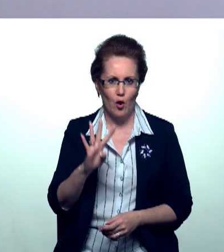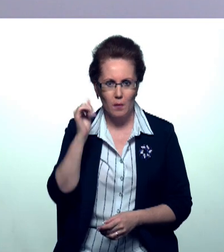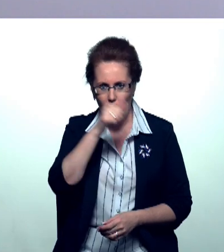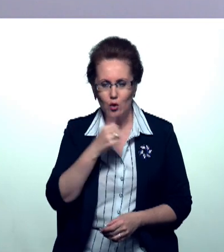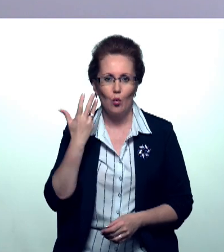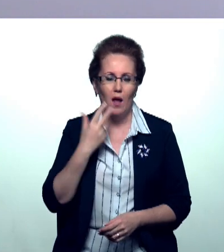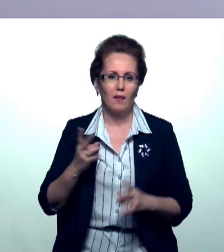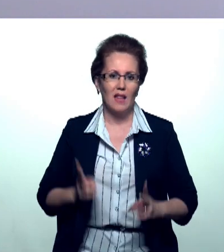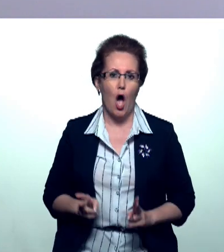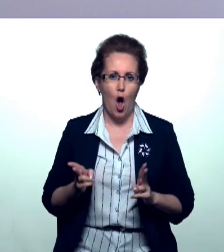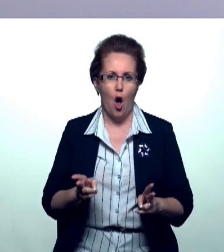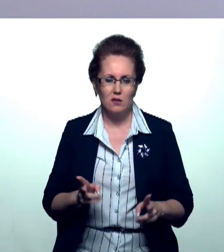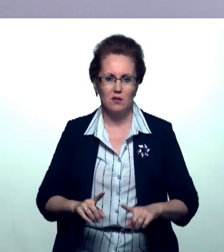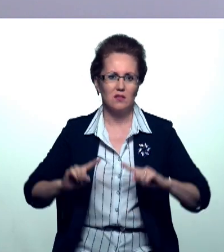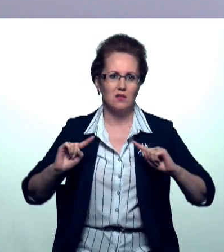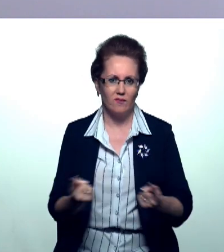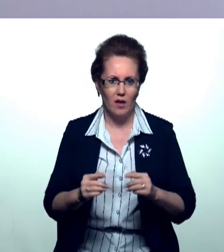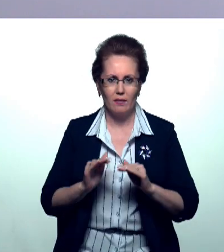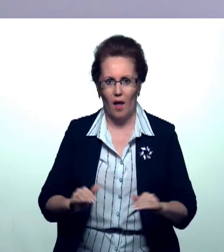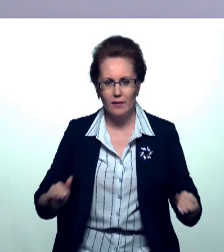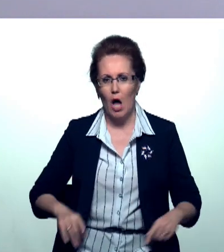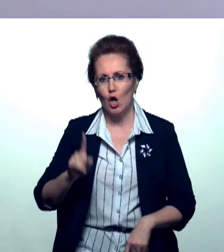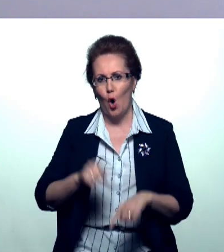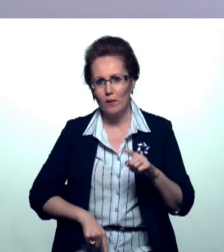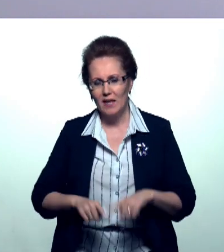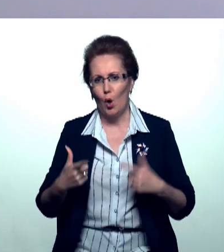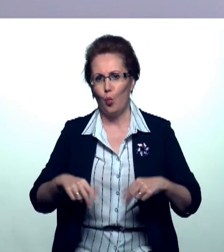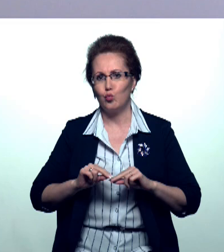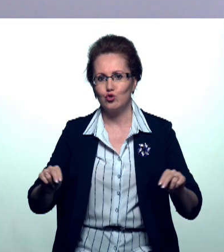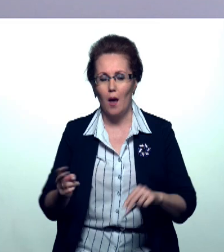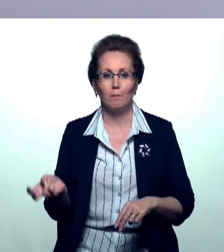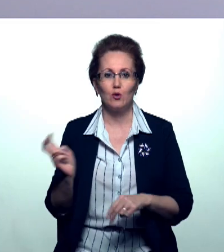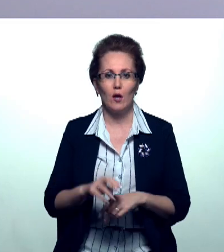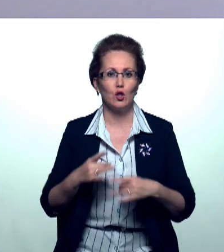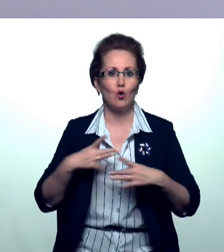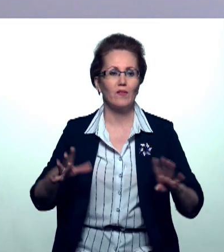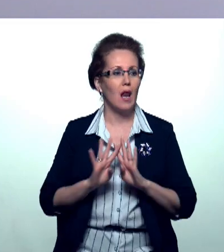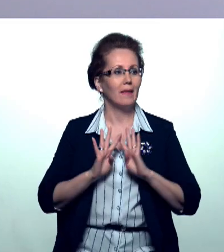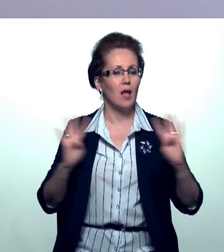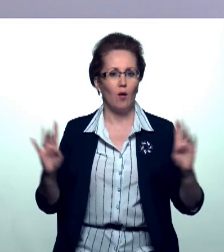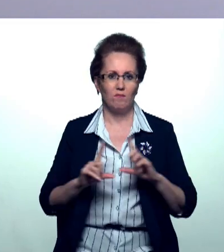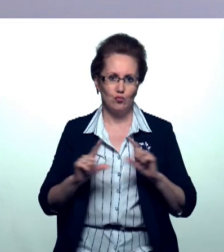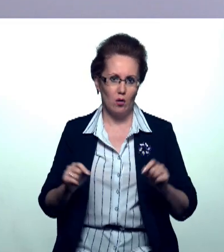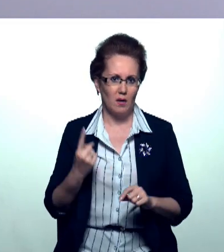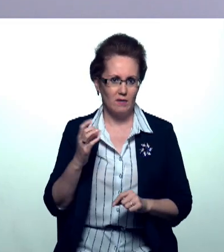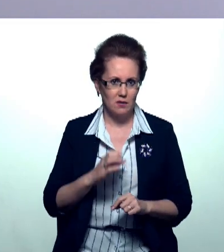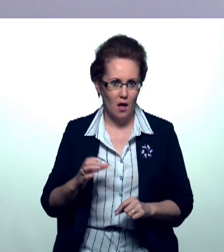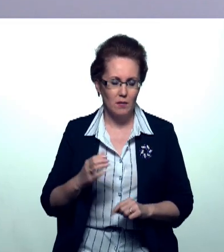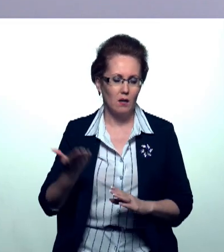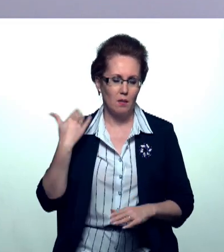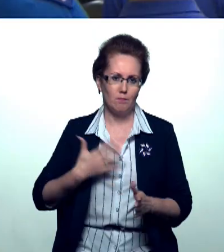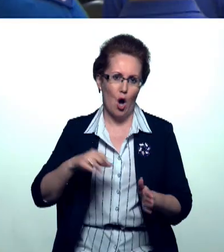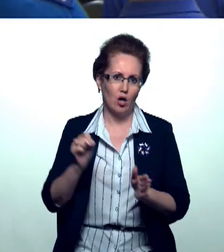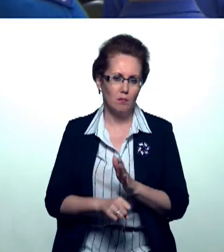когда террористы захватили детей, родителей и учителей, пришедших на торжественную линейку в школу 1 сентября. Погибло тогда